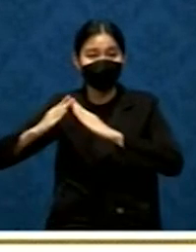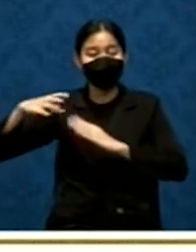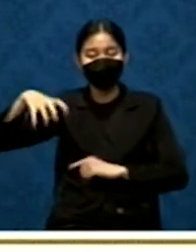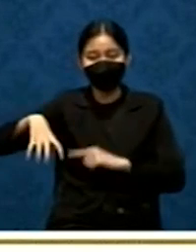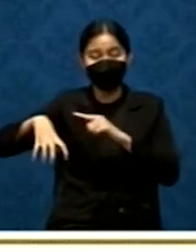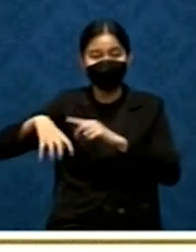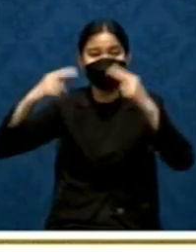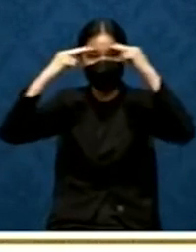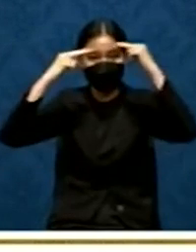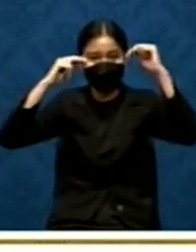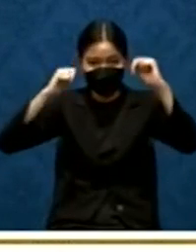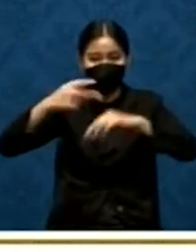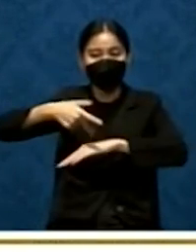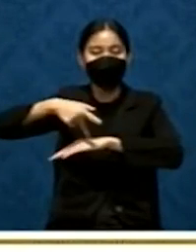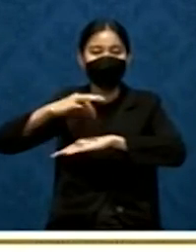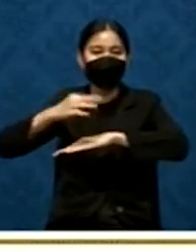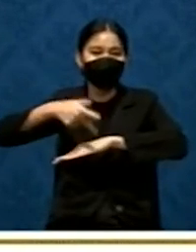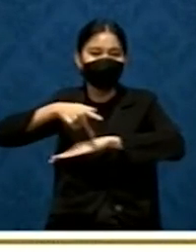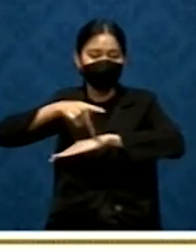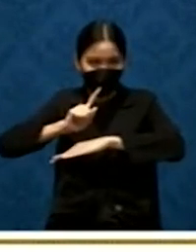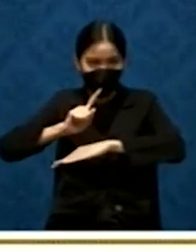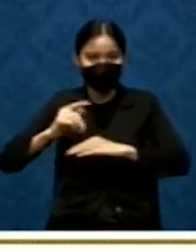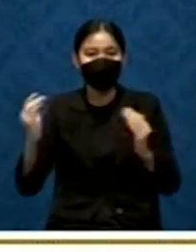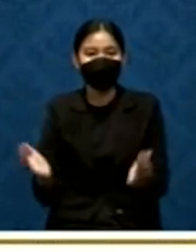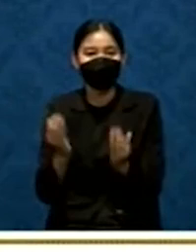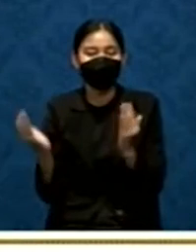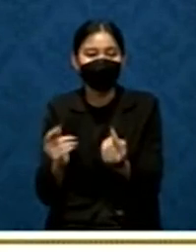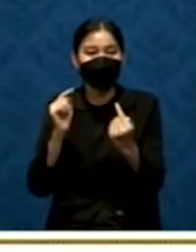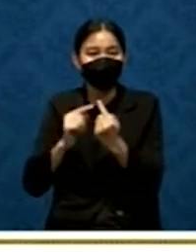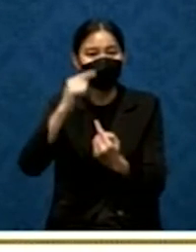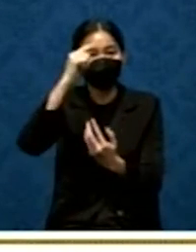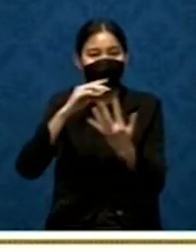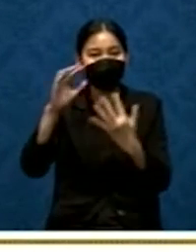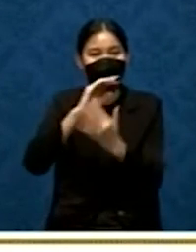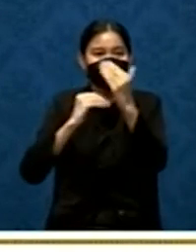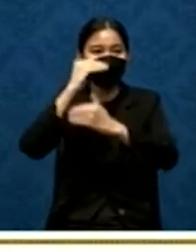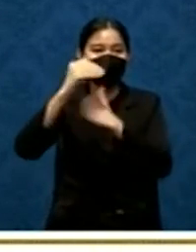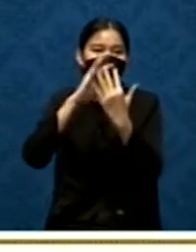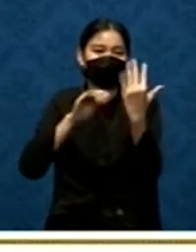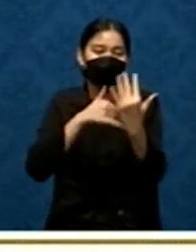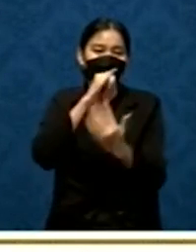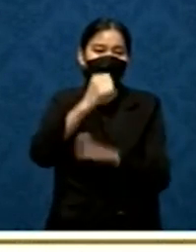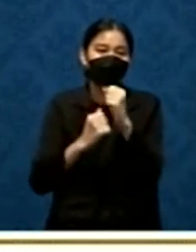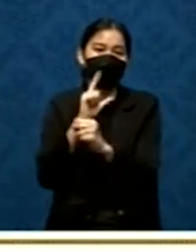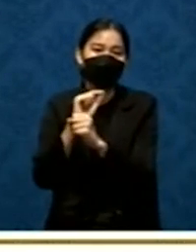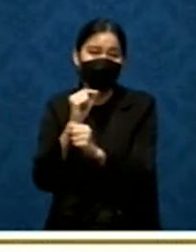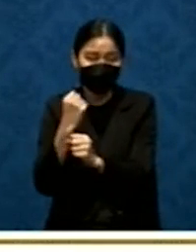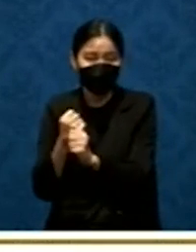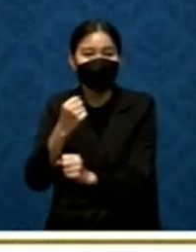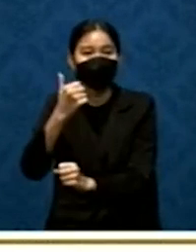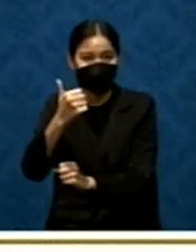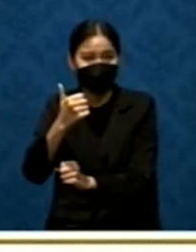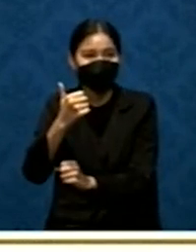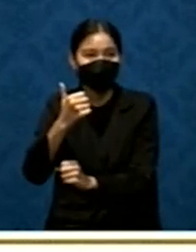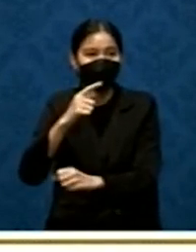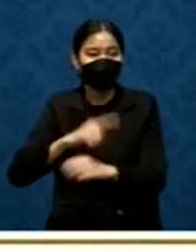นั่นนายกรัฐมนตรีเป็นประธานการขับเคลื่อนการปฏิรูปยุทธศาสตร์20ปีก็สามารถทำได้ในช่วงระ